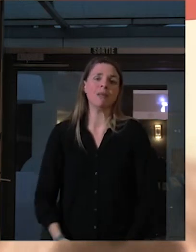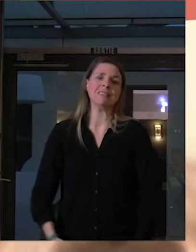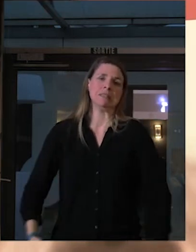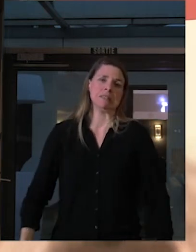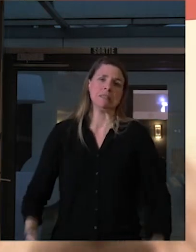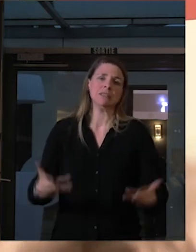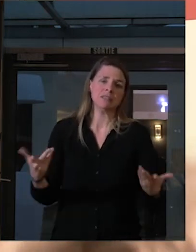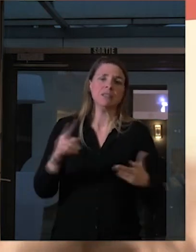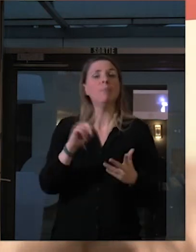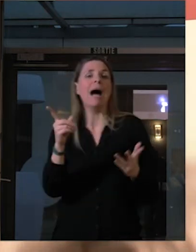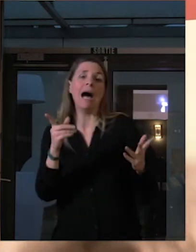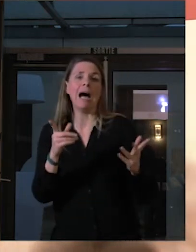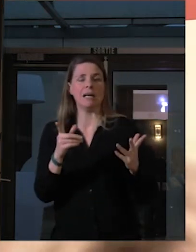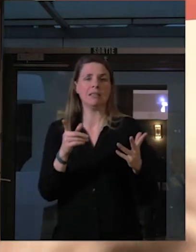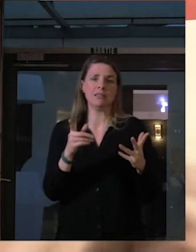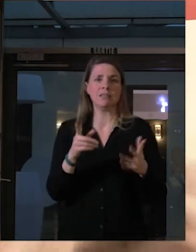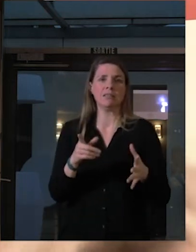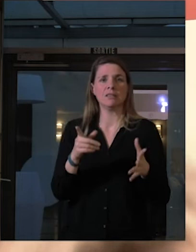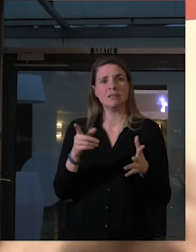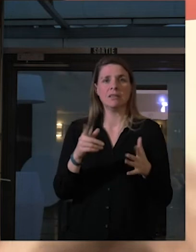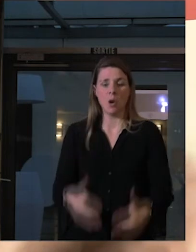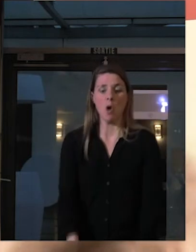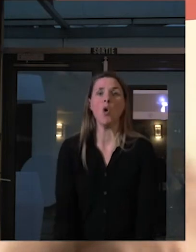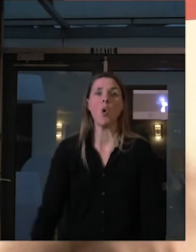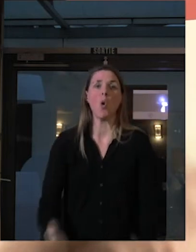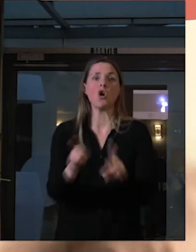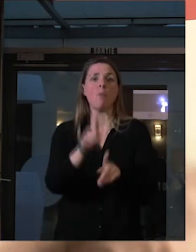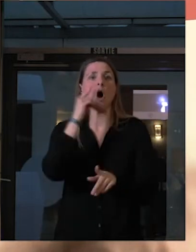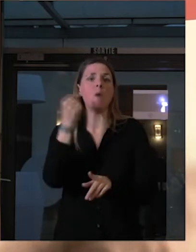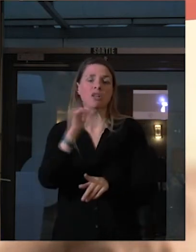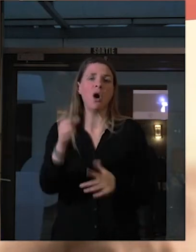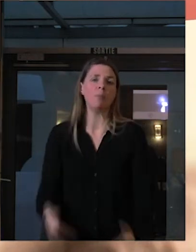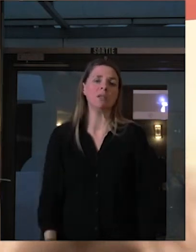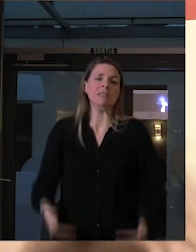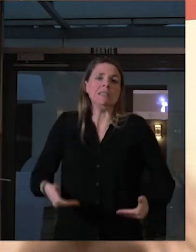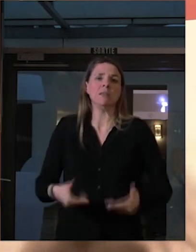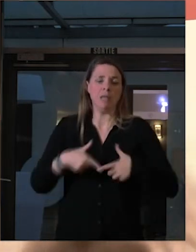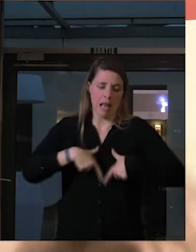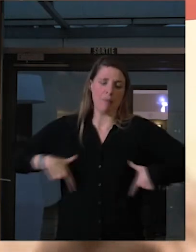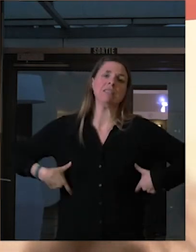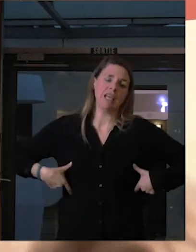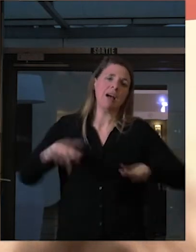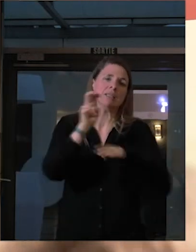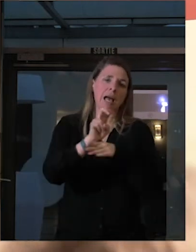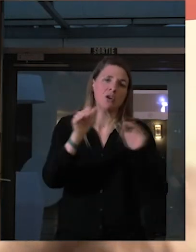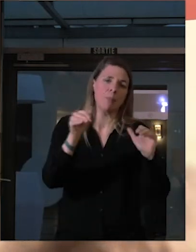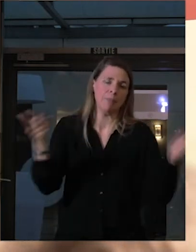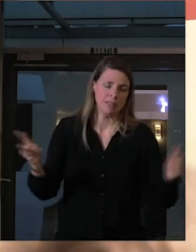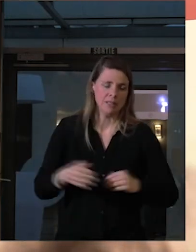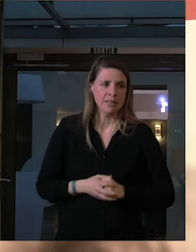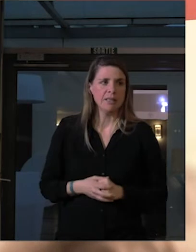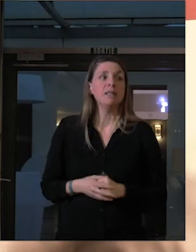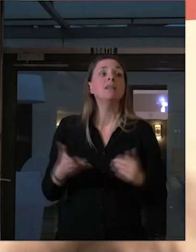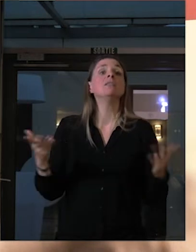qui n'est pas du tout aussi long que celui des garçons, et bien évidemment, la brassière reste de rigueur. Ça